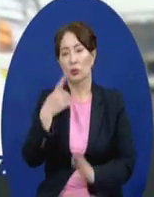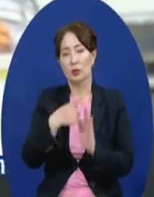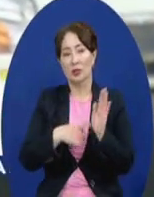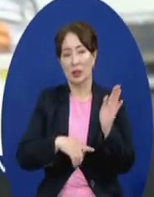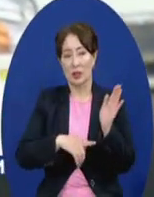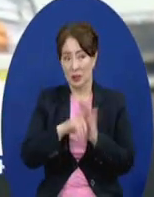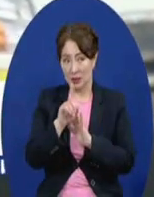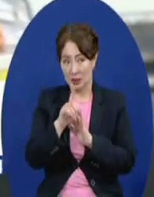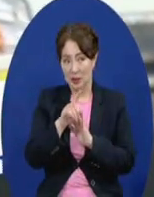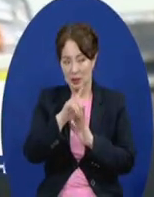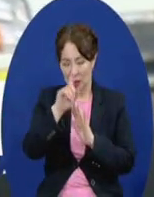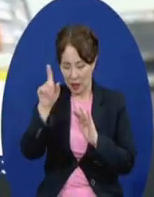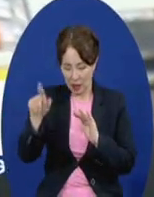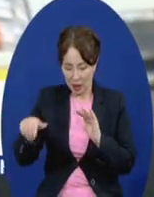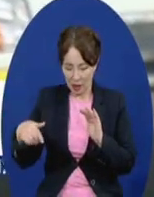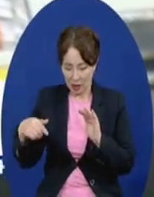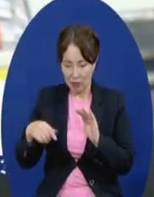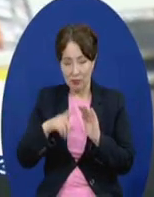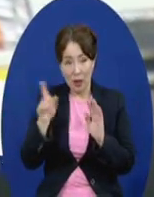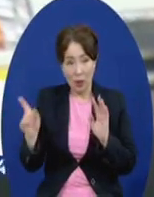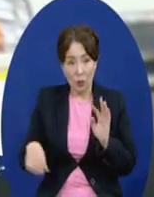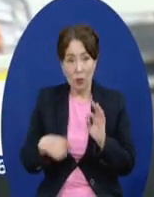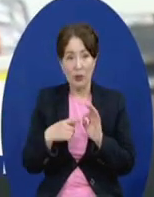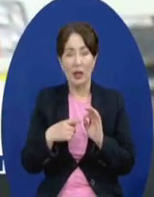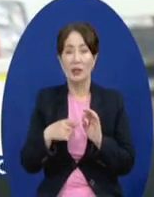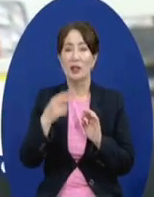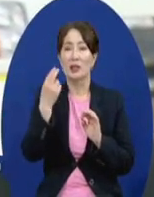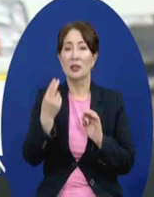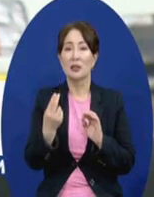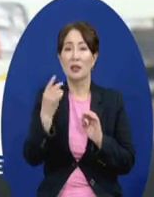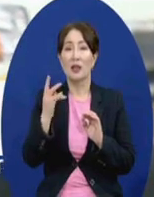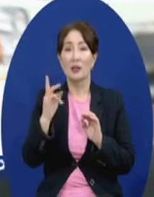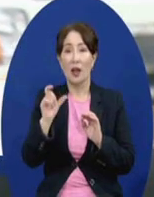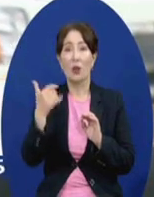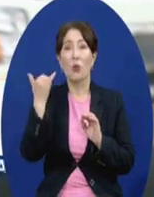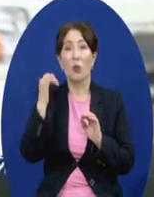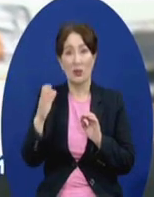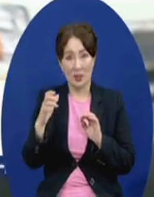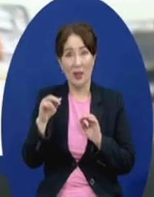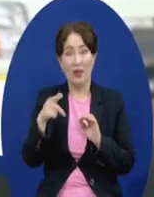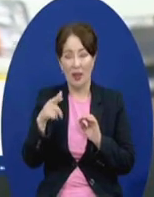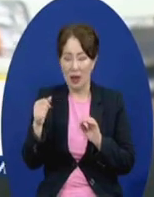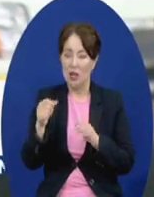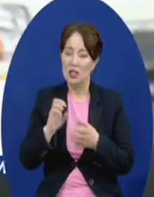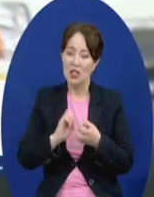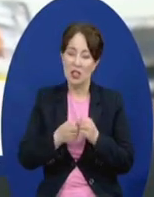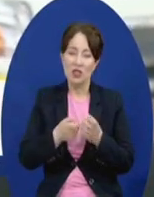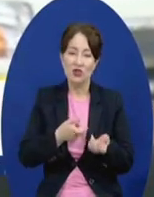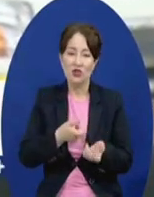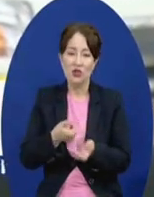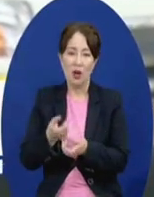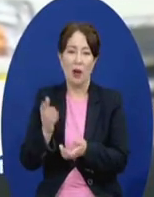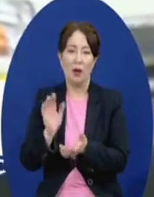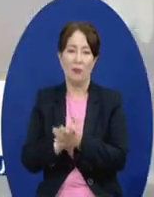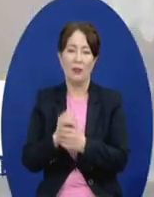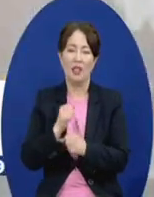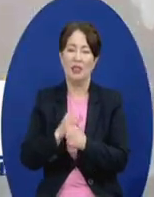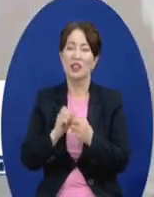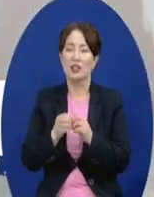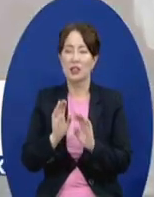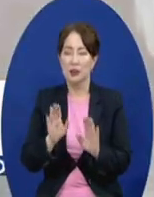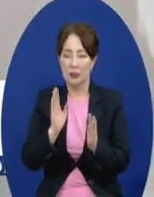4-р сарын эхнээс авхуулаад нөгөө цэник усалгаа гэж одоо моднуудад хийдэг шүү дээ. Яг тэрийгээ хийж эхлэнгээл энэ ажлаа давхар хийгээ